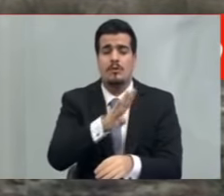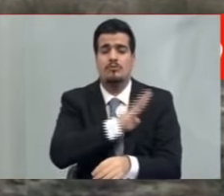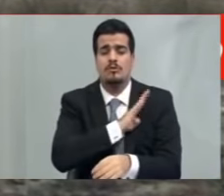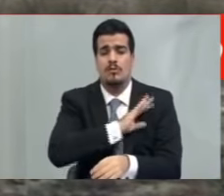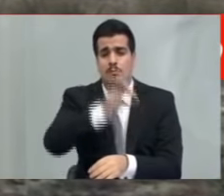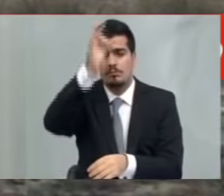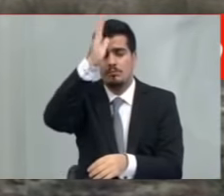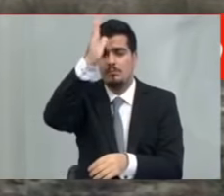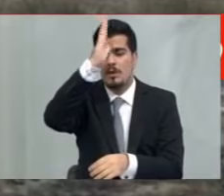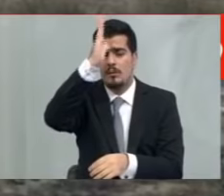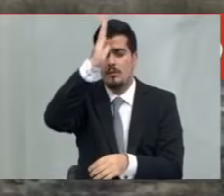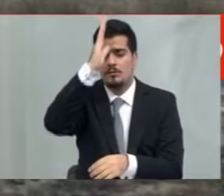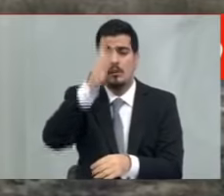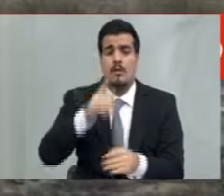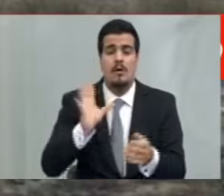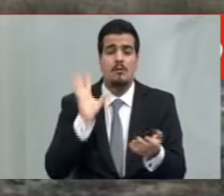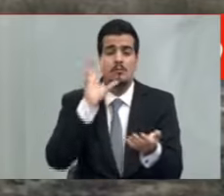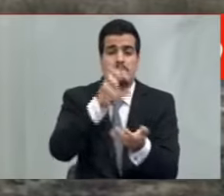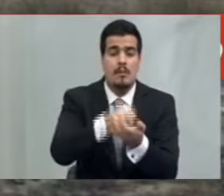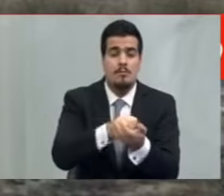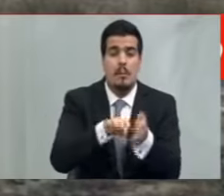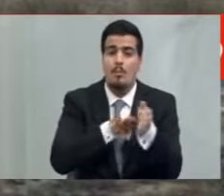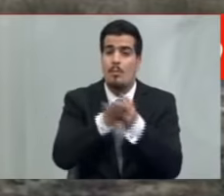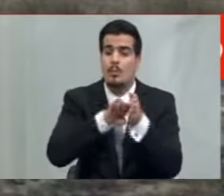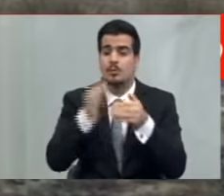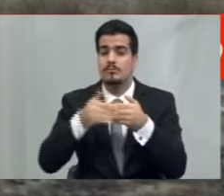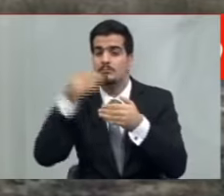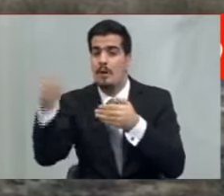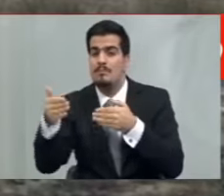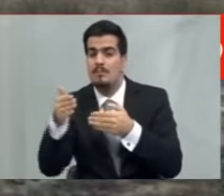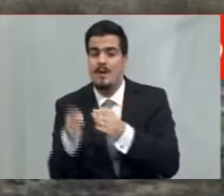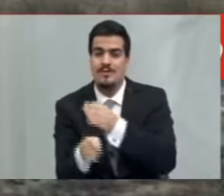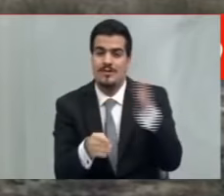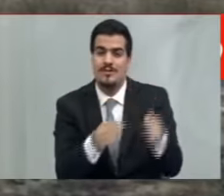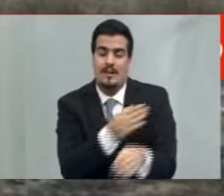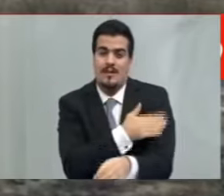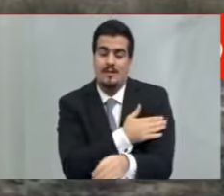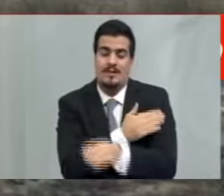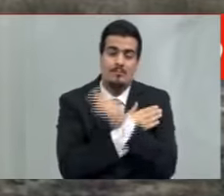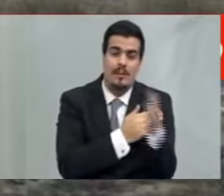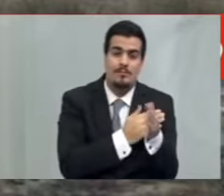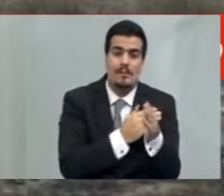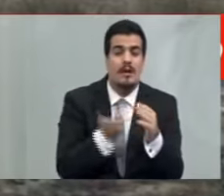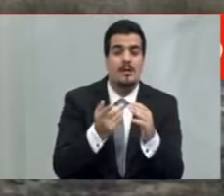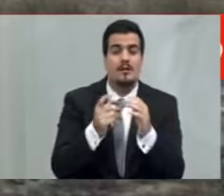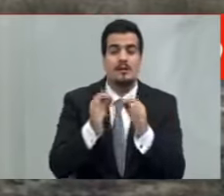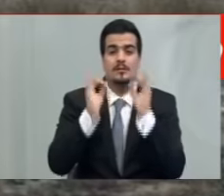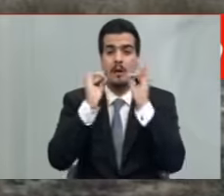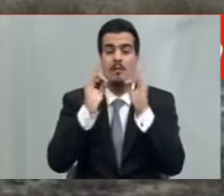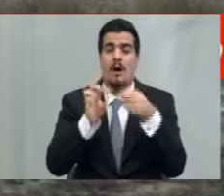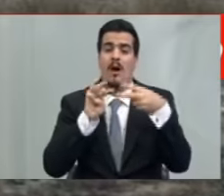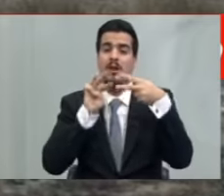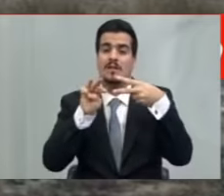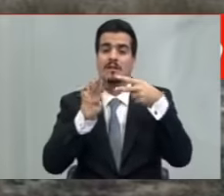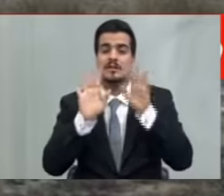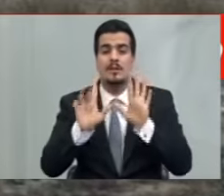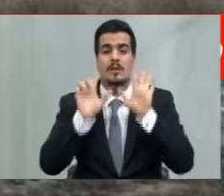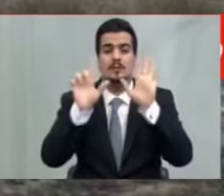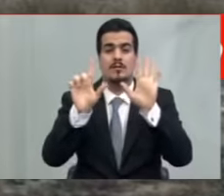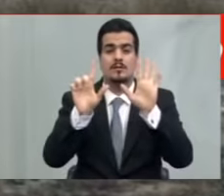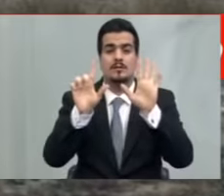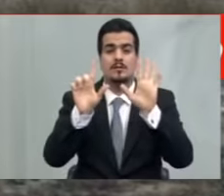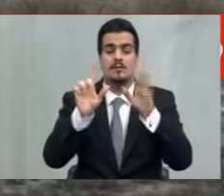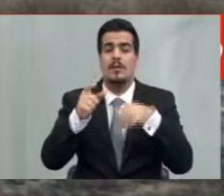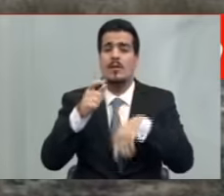العراقية استعادت الساحل الأيسر في 25 من كانون الثاني عام 2017 وخلال